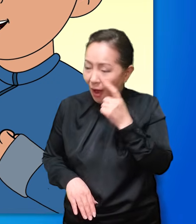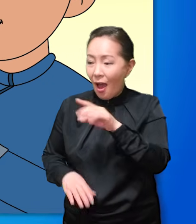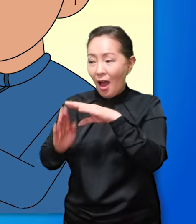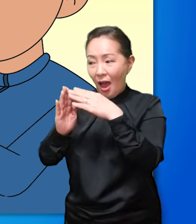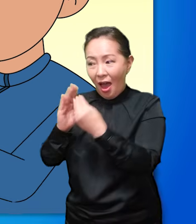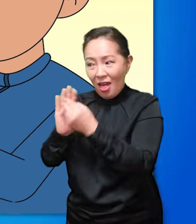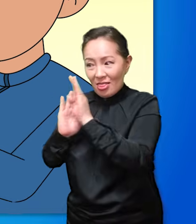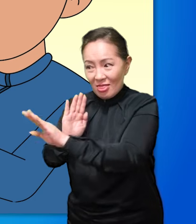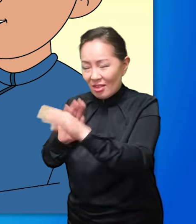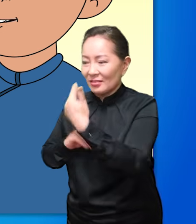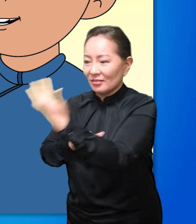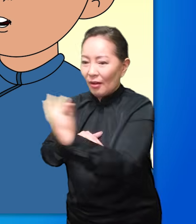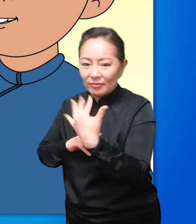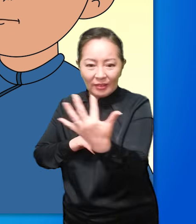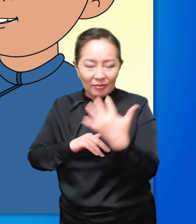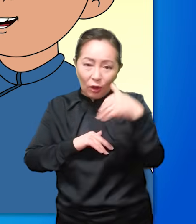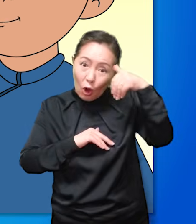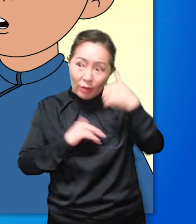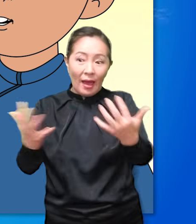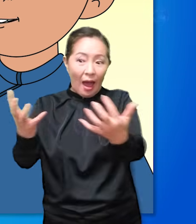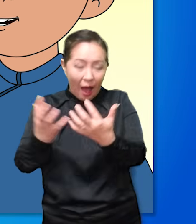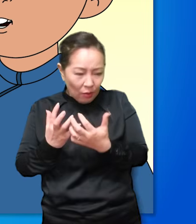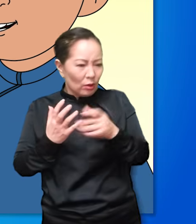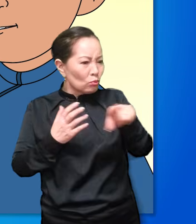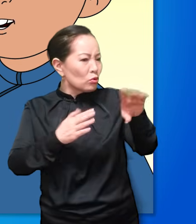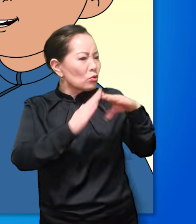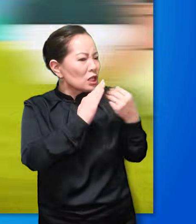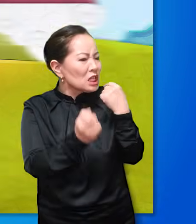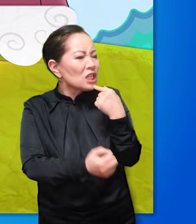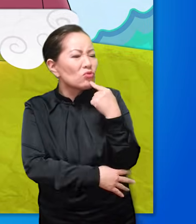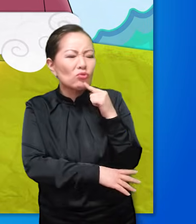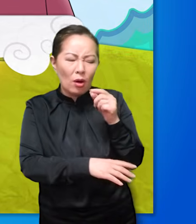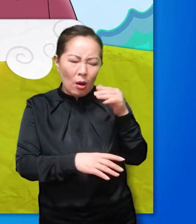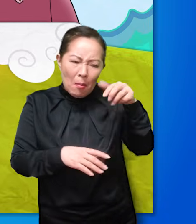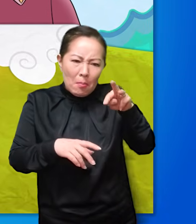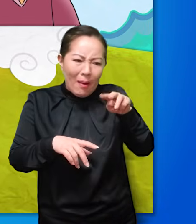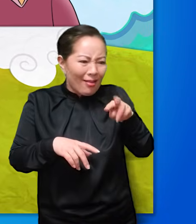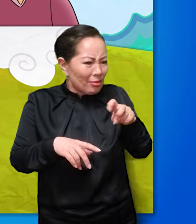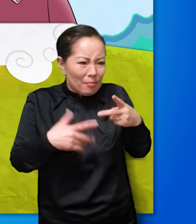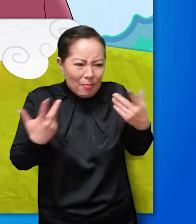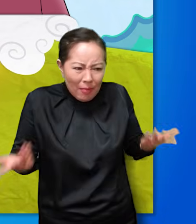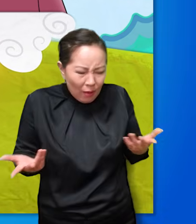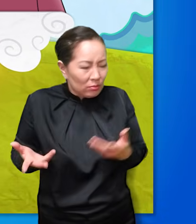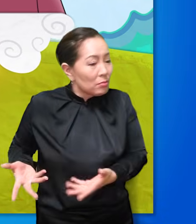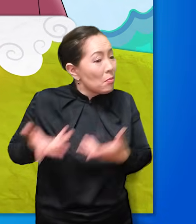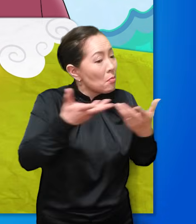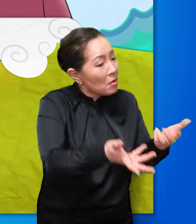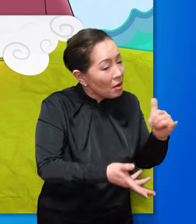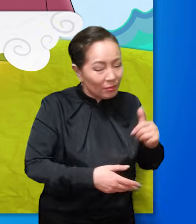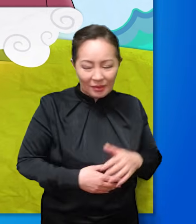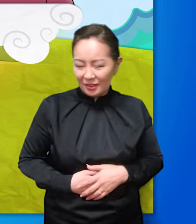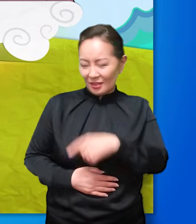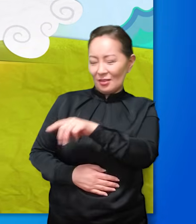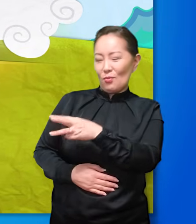айлаас 5 хойно аваад зуднаар хэцүү болсон хүмүүстэй хотлуулан дитгвэл ямар вэ? Пүүх, мөнхийн аав нь яг мөнх шиг ярьд юм бэ